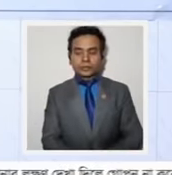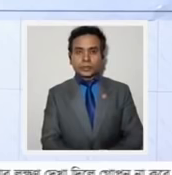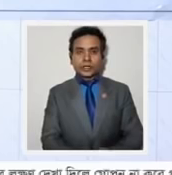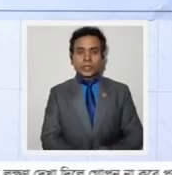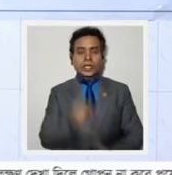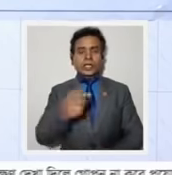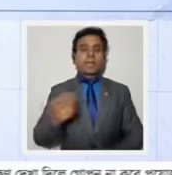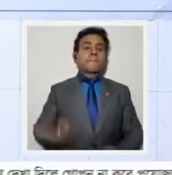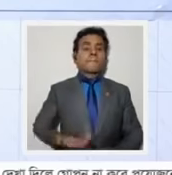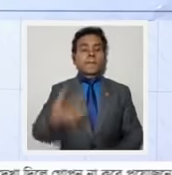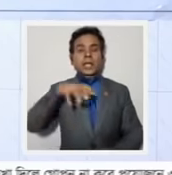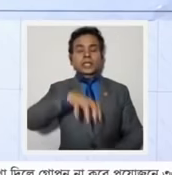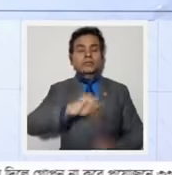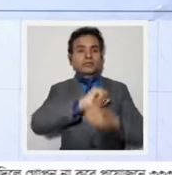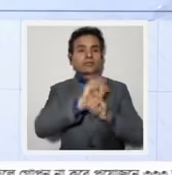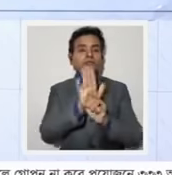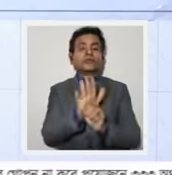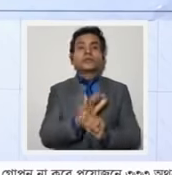683,799 জন।